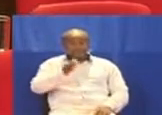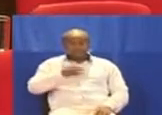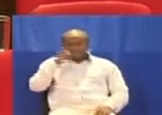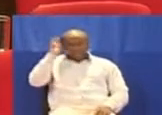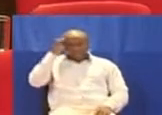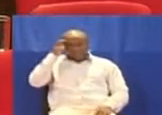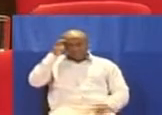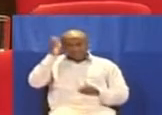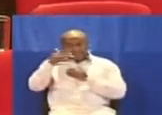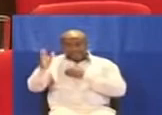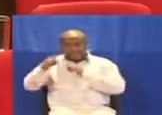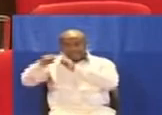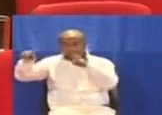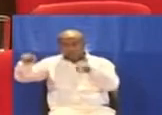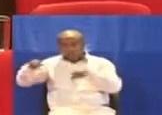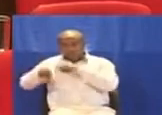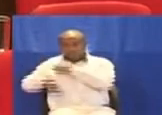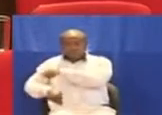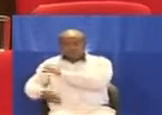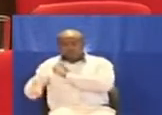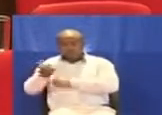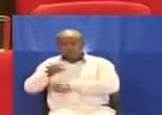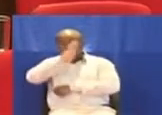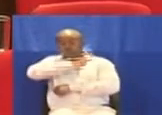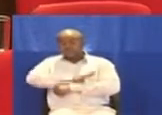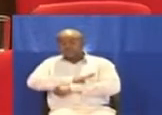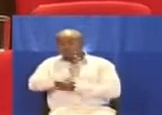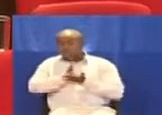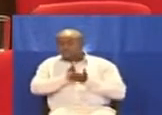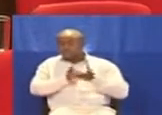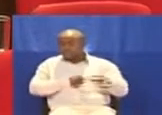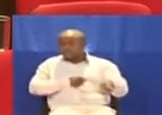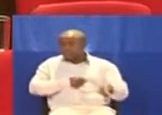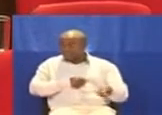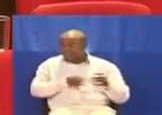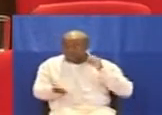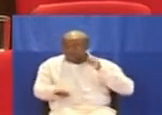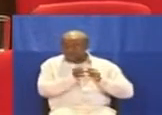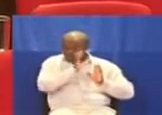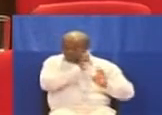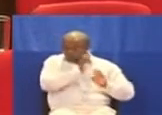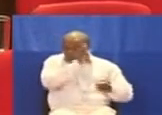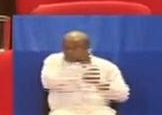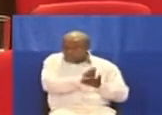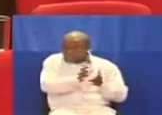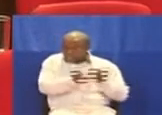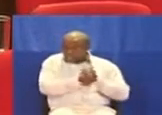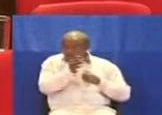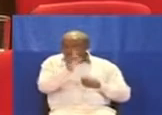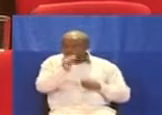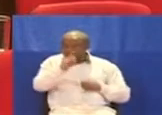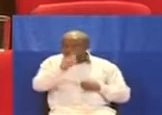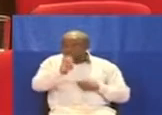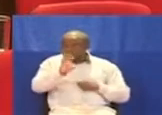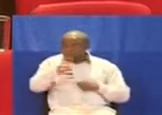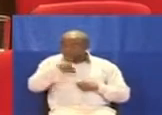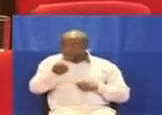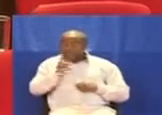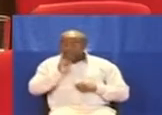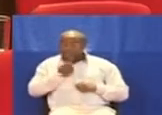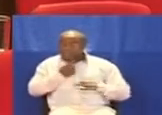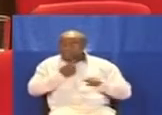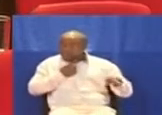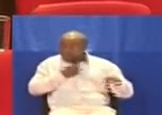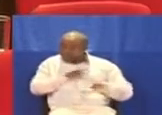mile kutaka kupata accuracy ya vile vifaa vya kupima. Na baada ya majibu yale kutoka,